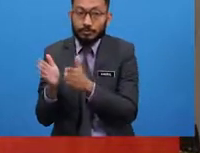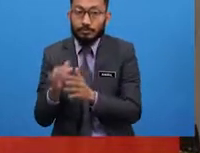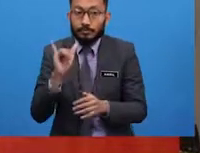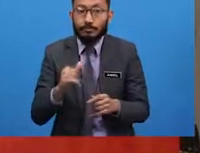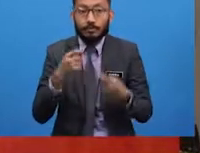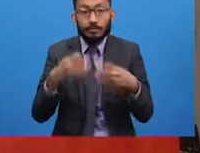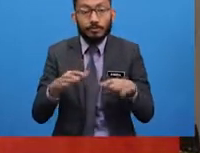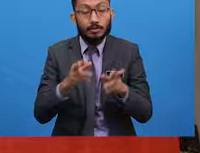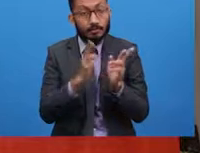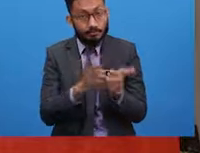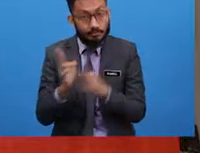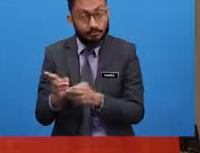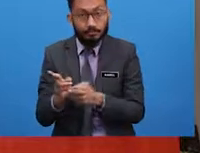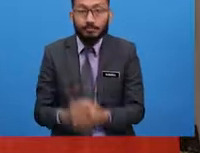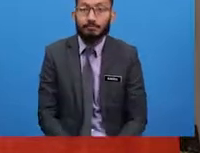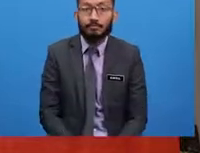dirancang.